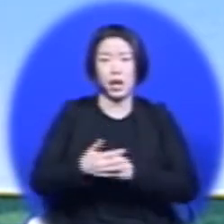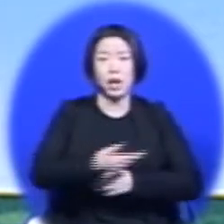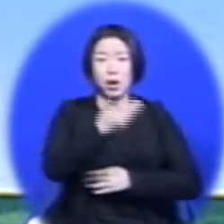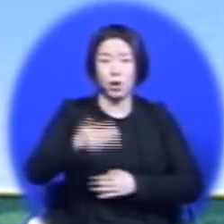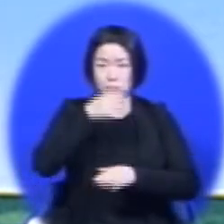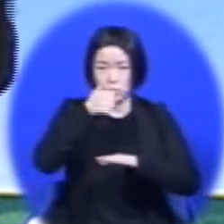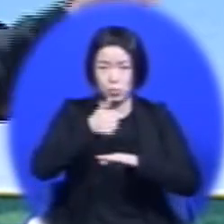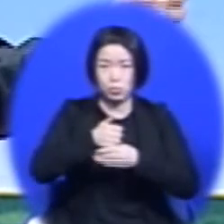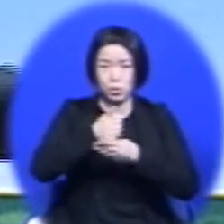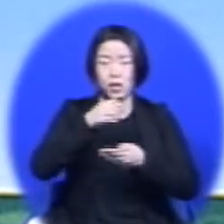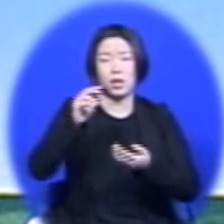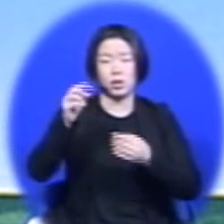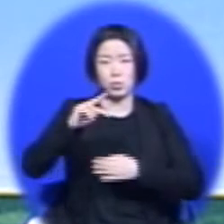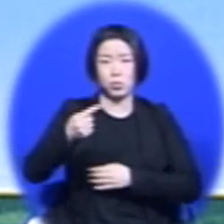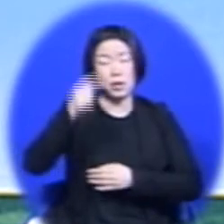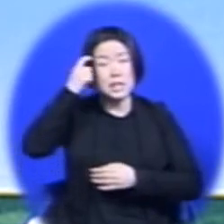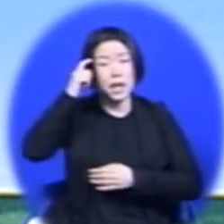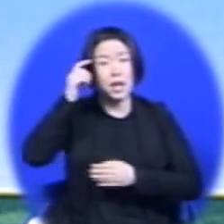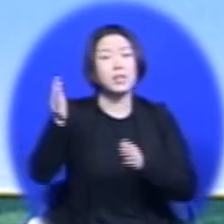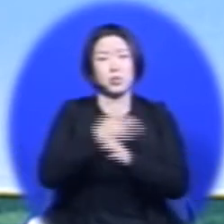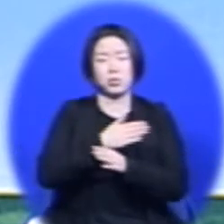말입니다. 생각에서부터 시작이 되는 겁니다.